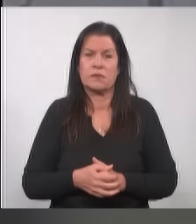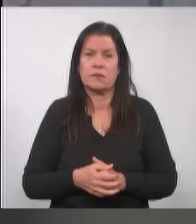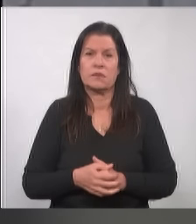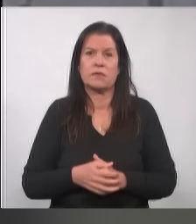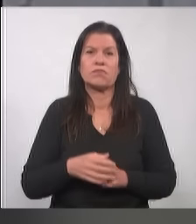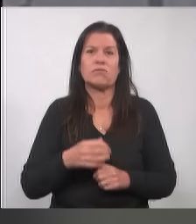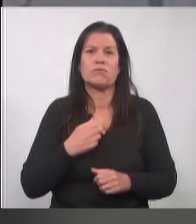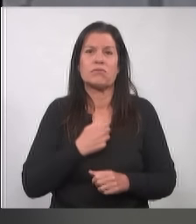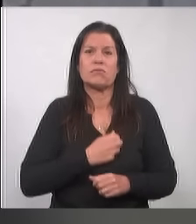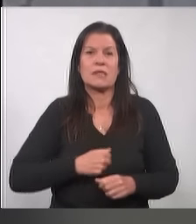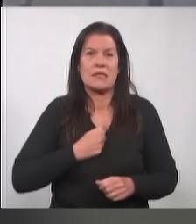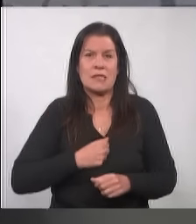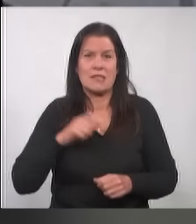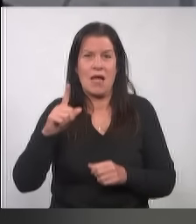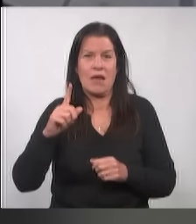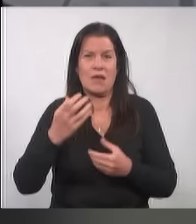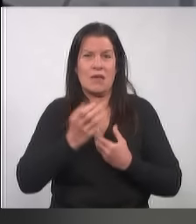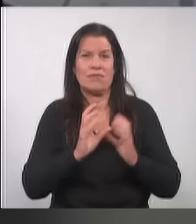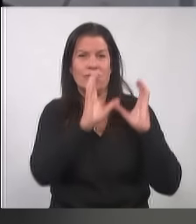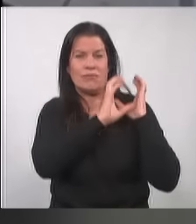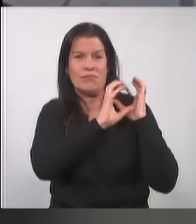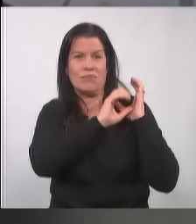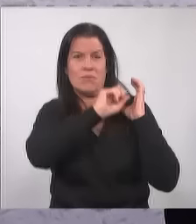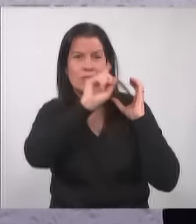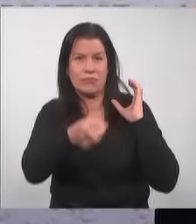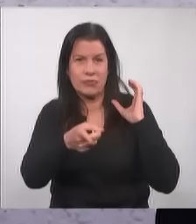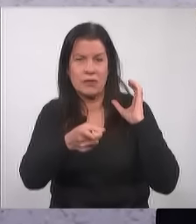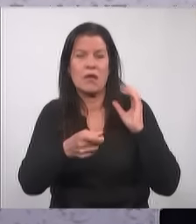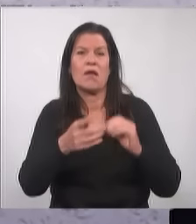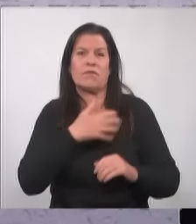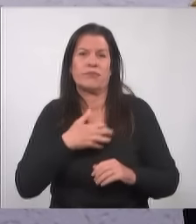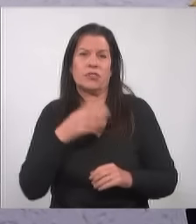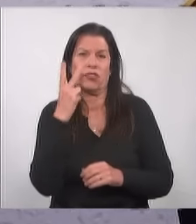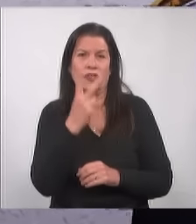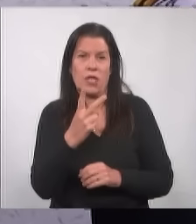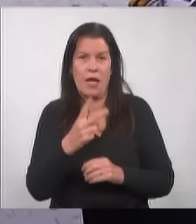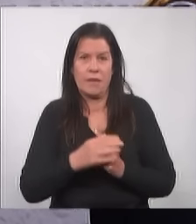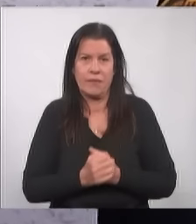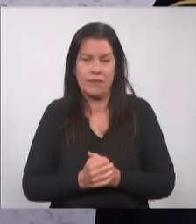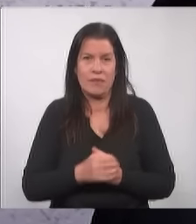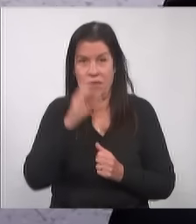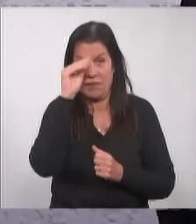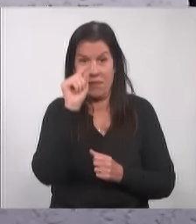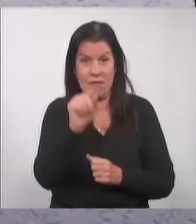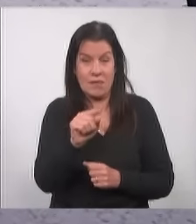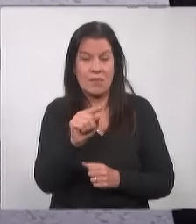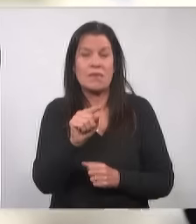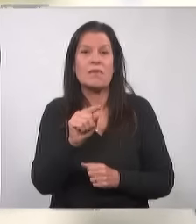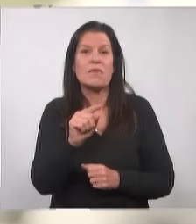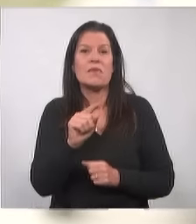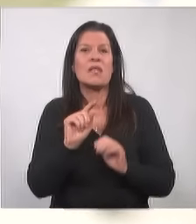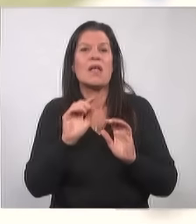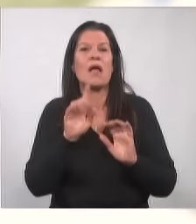הקצינים נחלץ לאחור, נקרא גם לפני אותם. סגב אחד הוא ניצב משנה יצחק בזוקה, בזוקה שבילי,